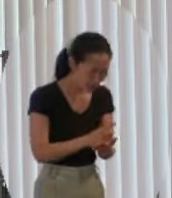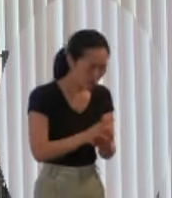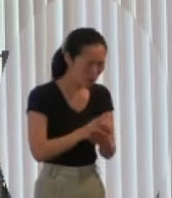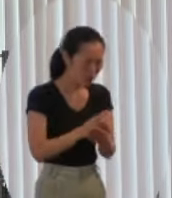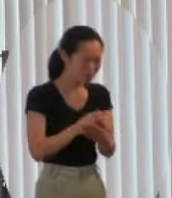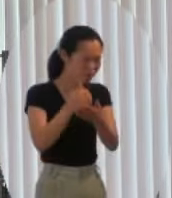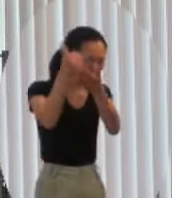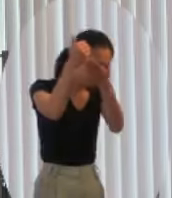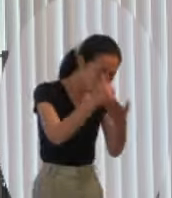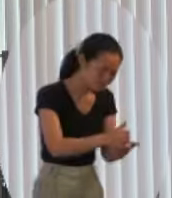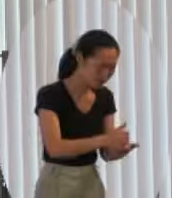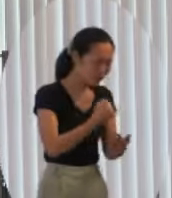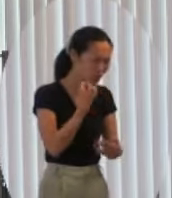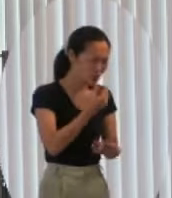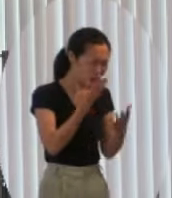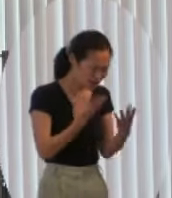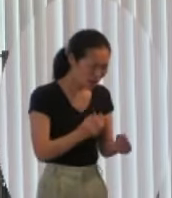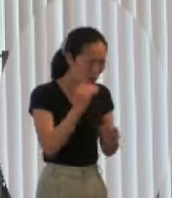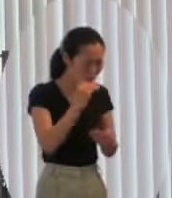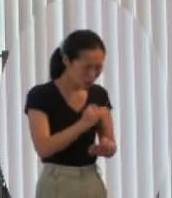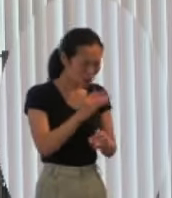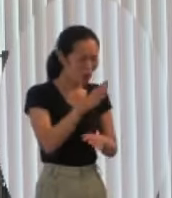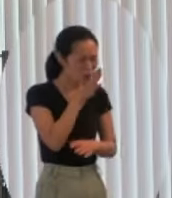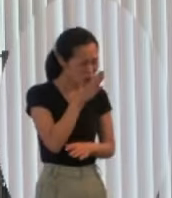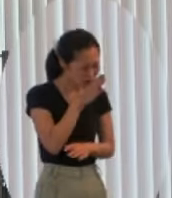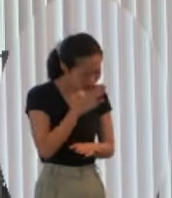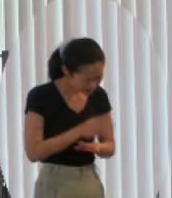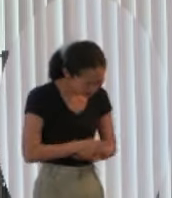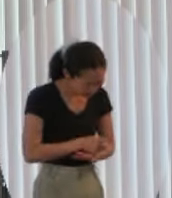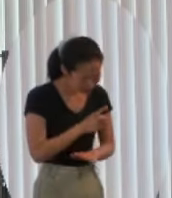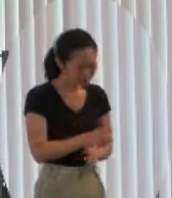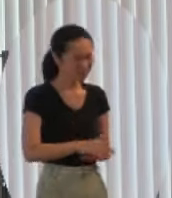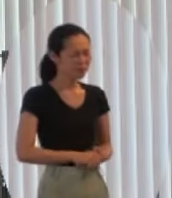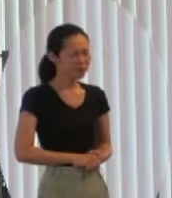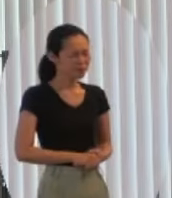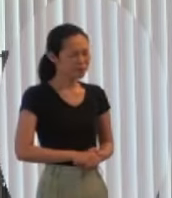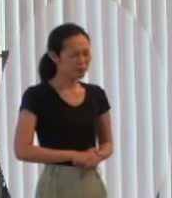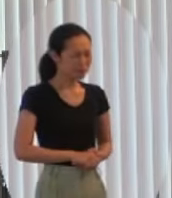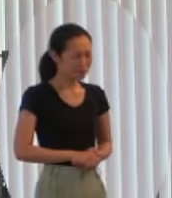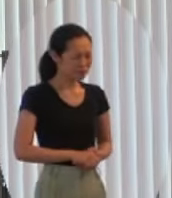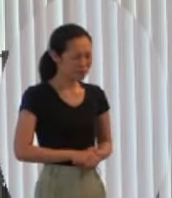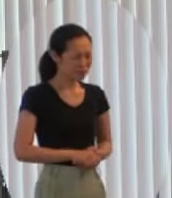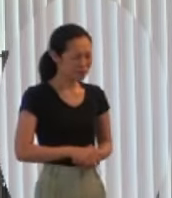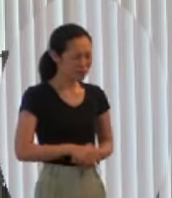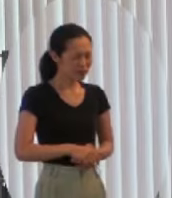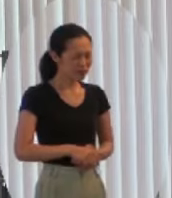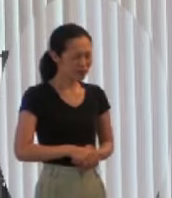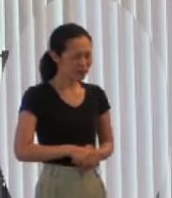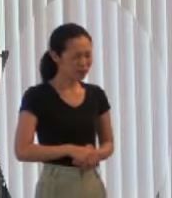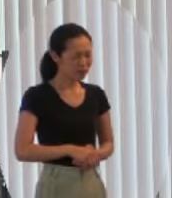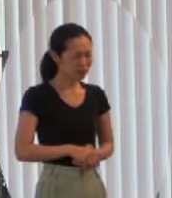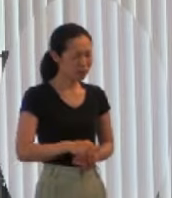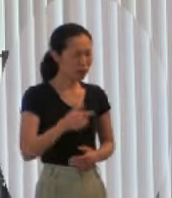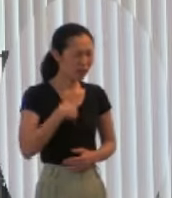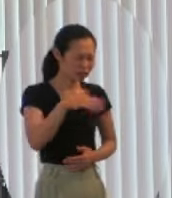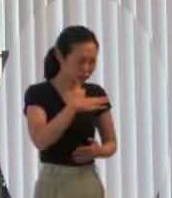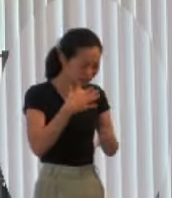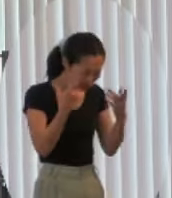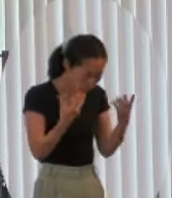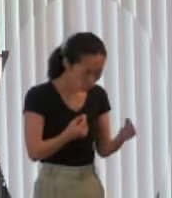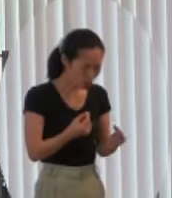を許してくださったことを感謝いたします。あなたが私たちを許してくださったのですから、私たちに